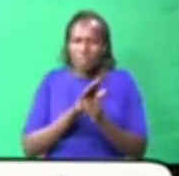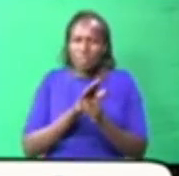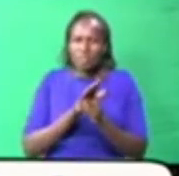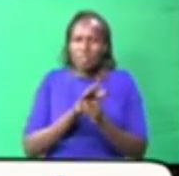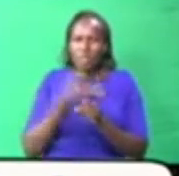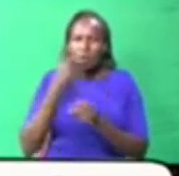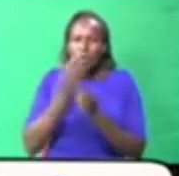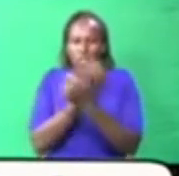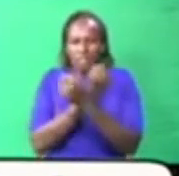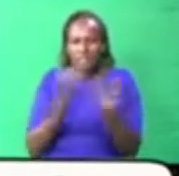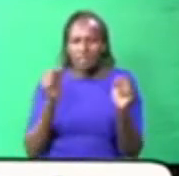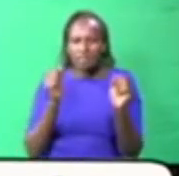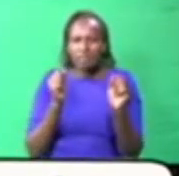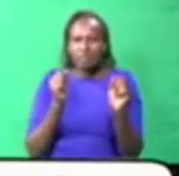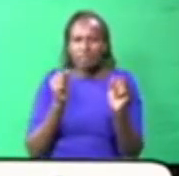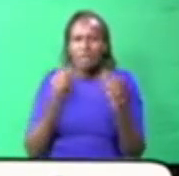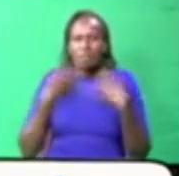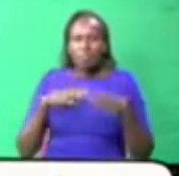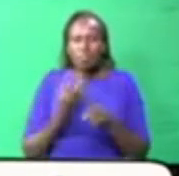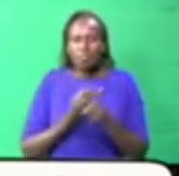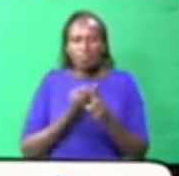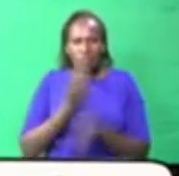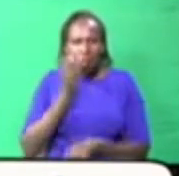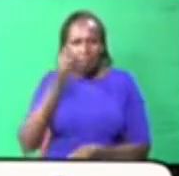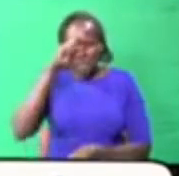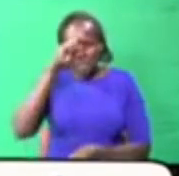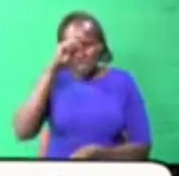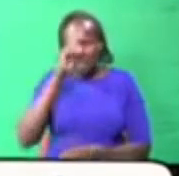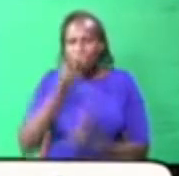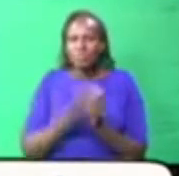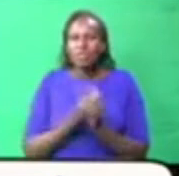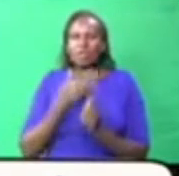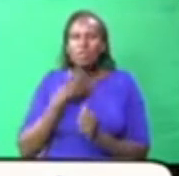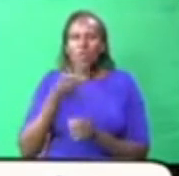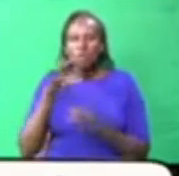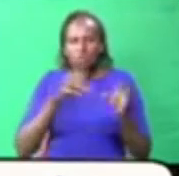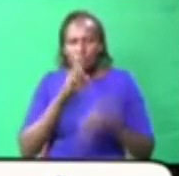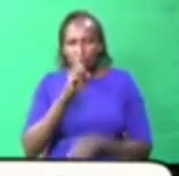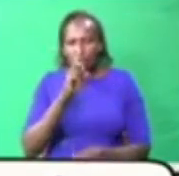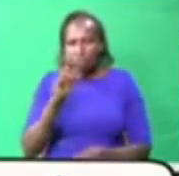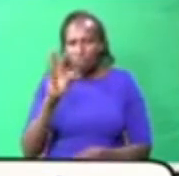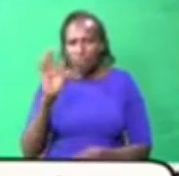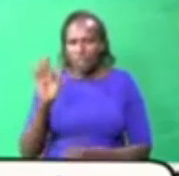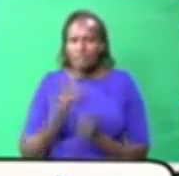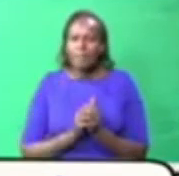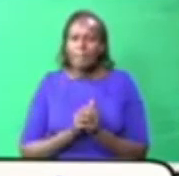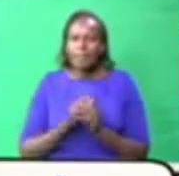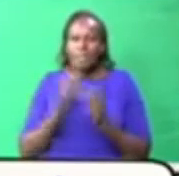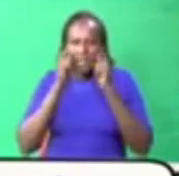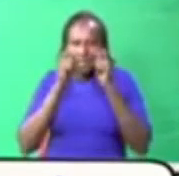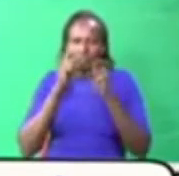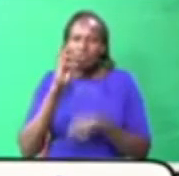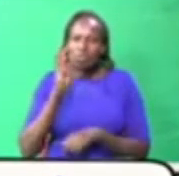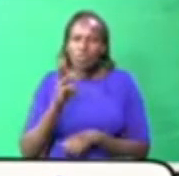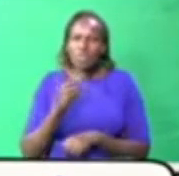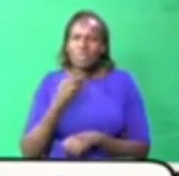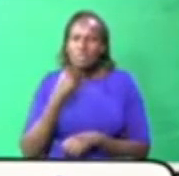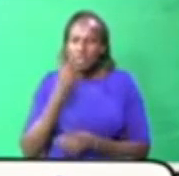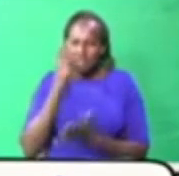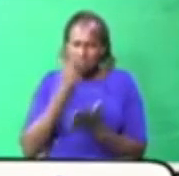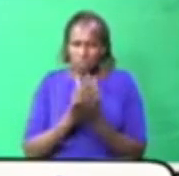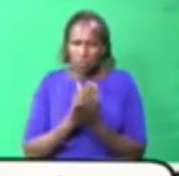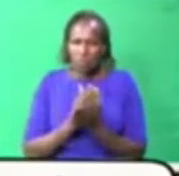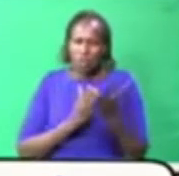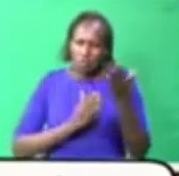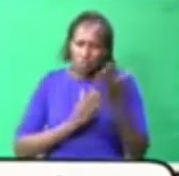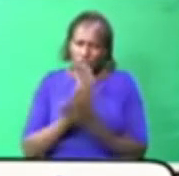aliyeokoa wana wa Israeli kutoka Misri, nitafanya 1 2 3, huu shuhuda ninatoa ni wa ukweli, anasema kupitia